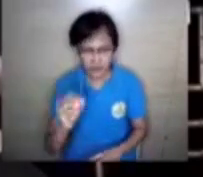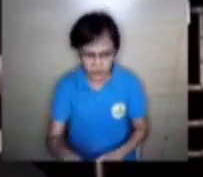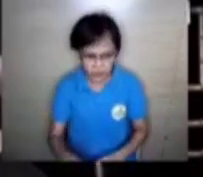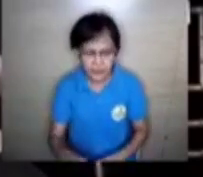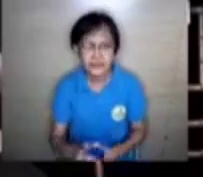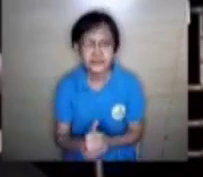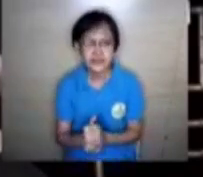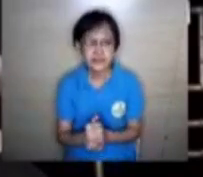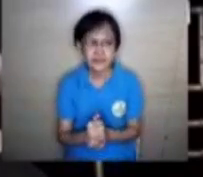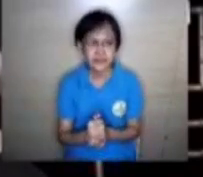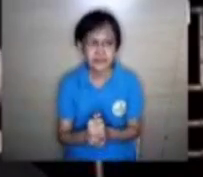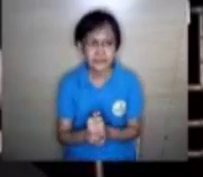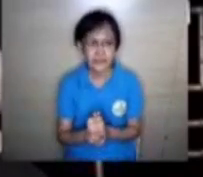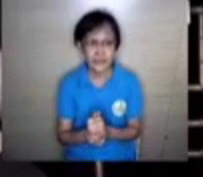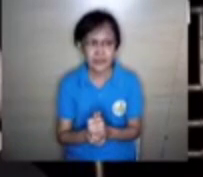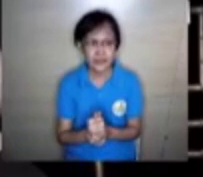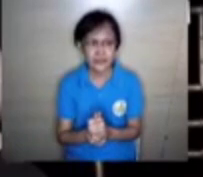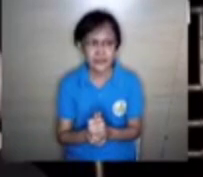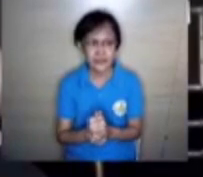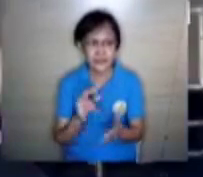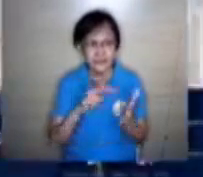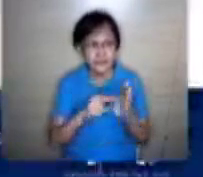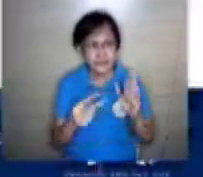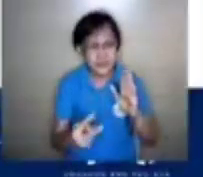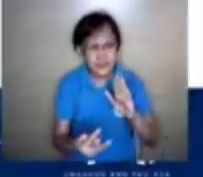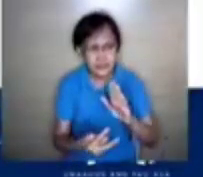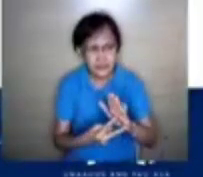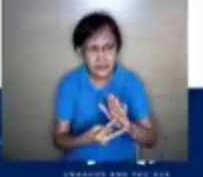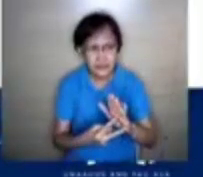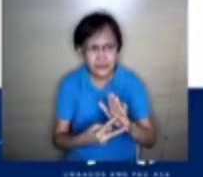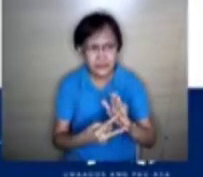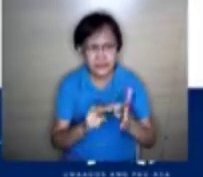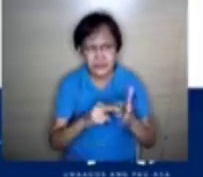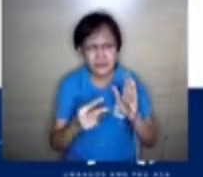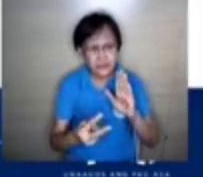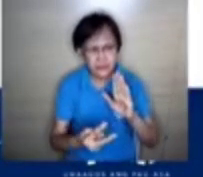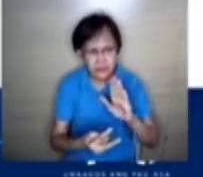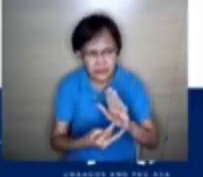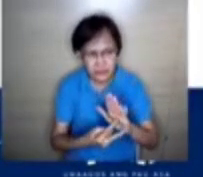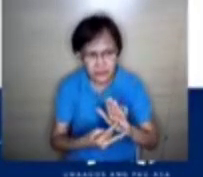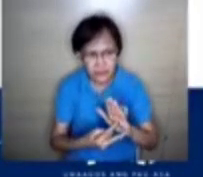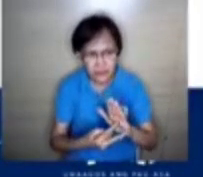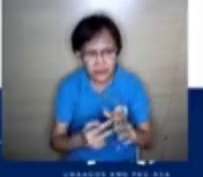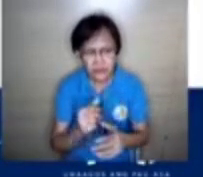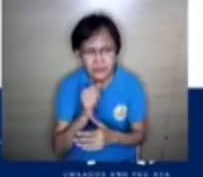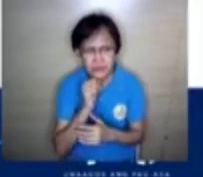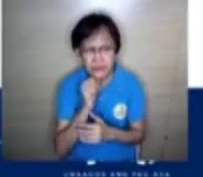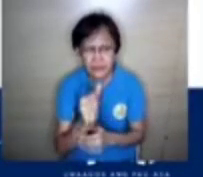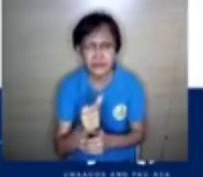Kaya, alam niyo itong figure na babanggitin ko, baka magulat po kayo.